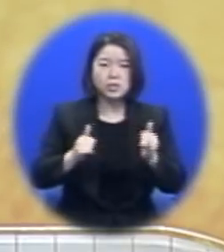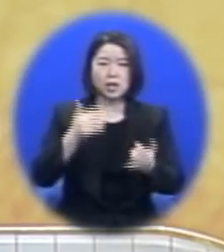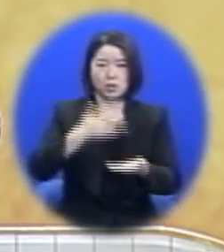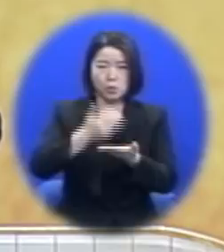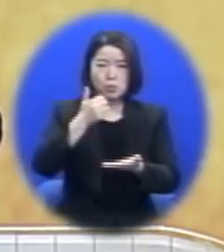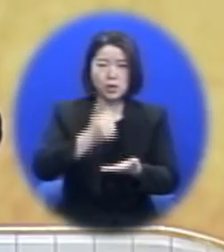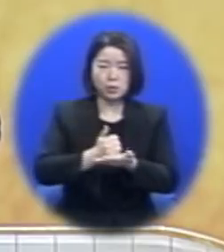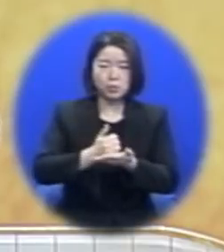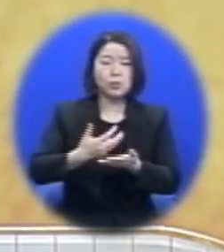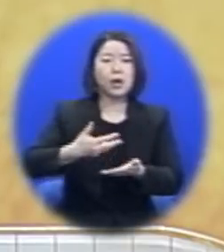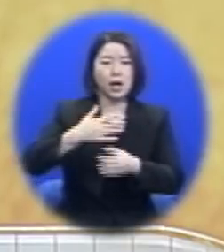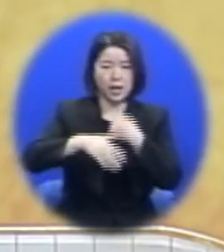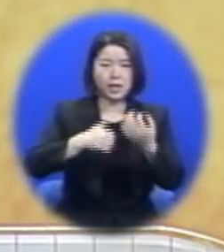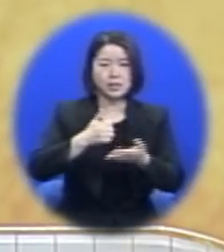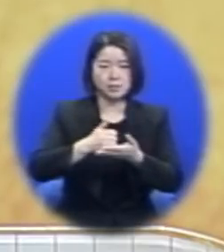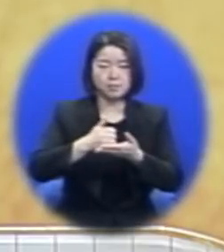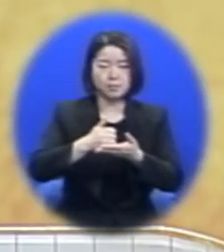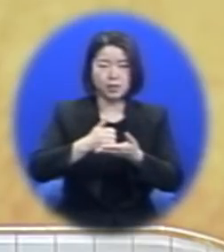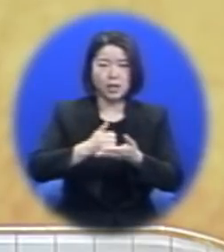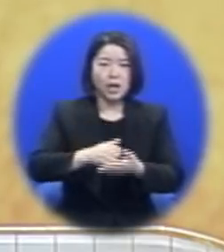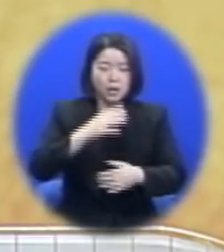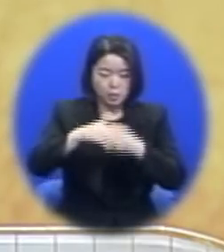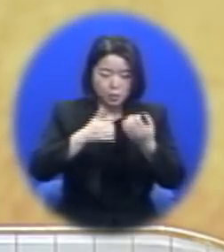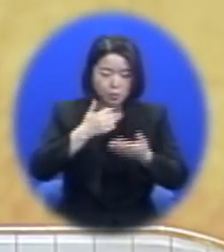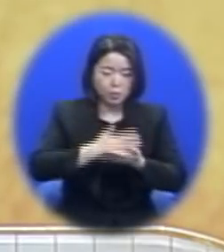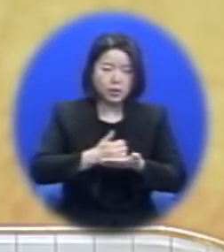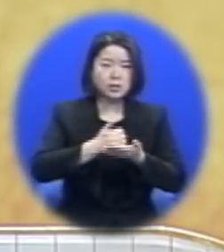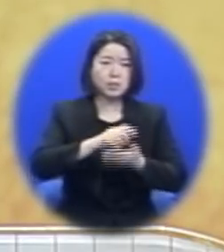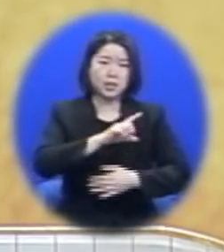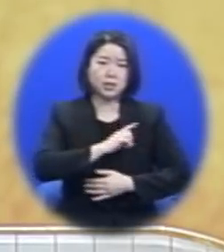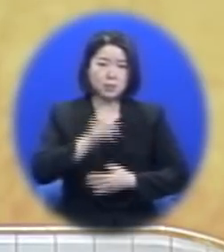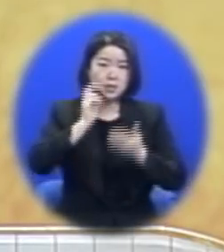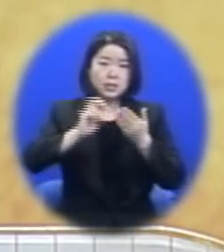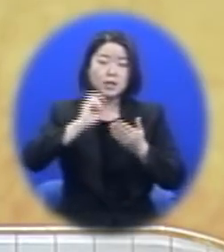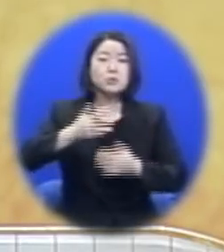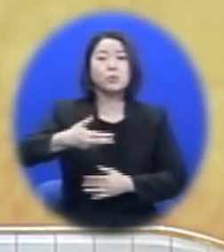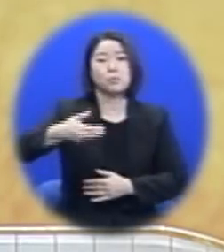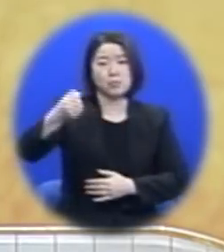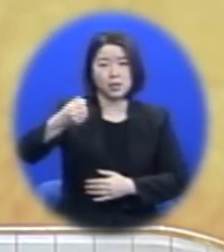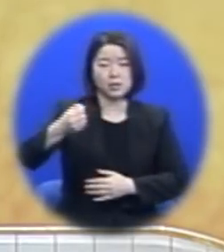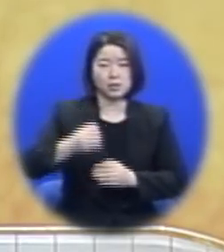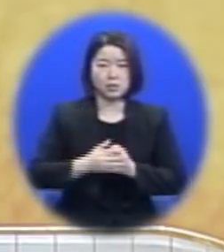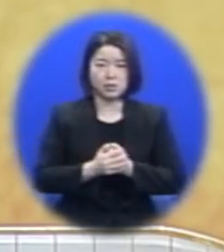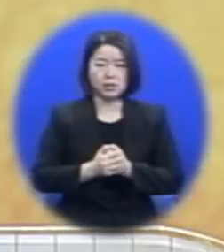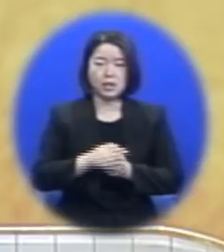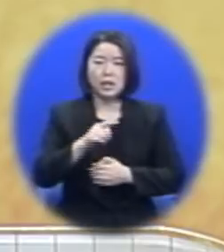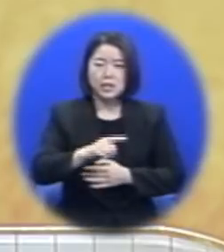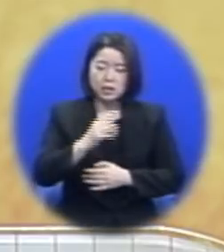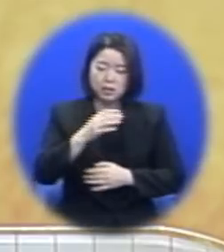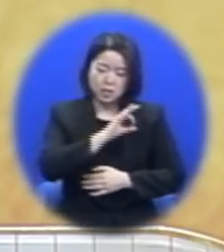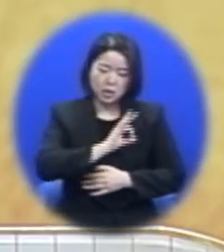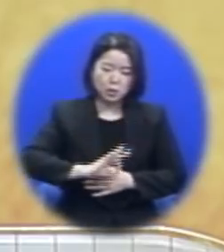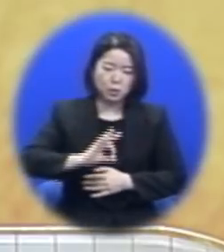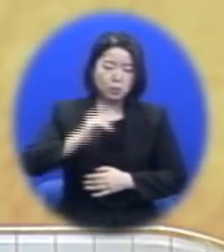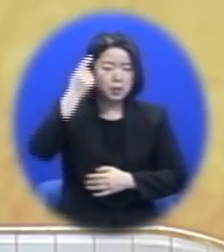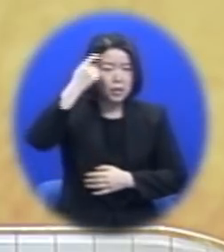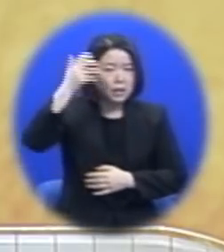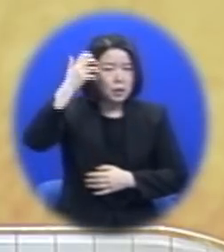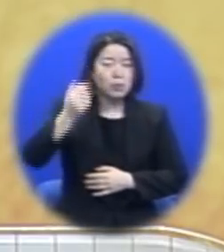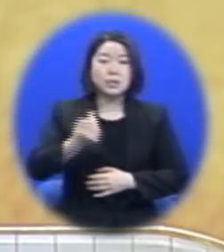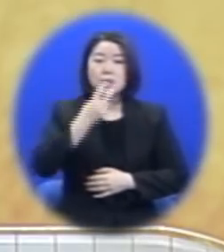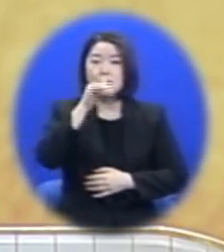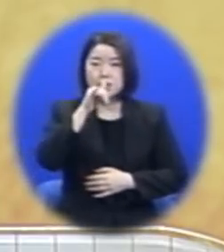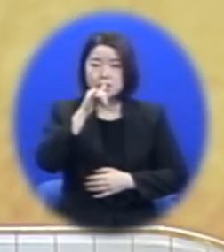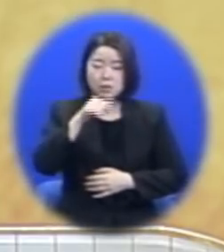여호와시오니 여호와의 이름이 찬송을 받으실지니이다. 이건 욥의 영혼이 살아있었다는 뜻입니다. 그러니까